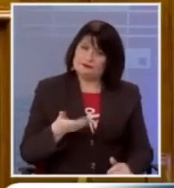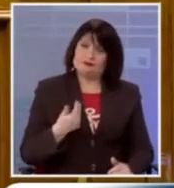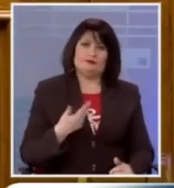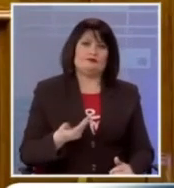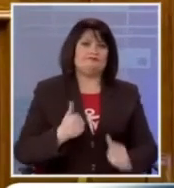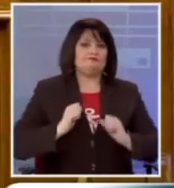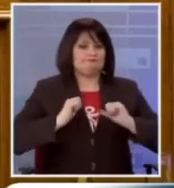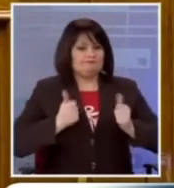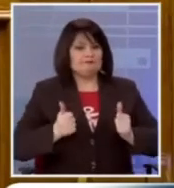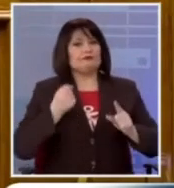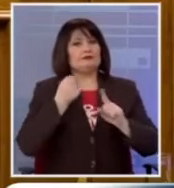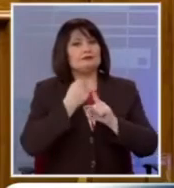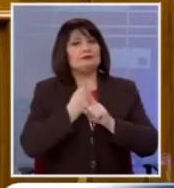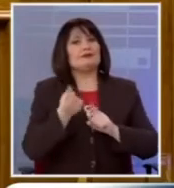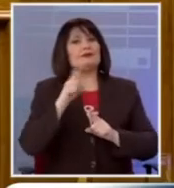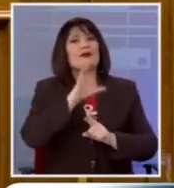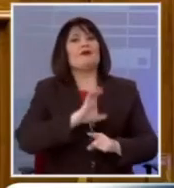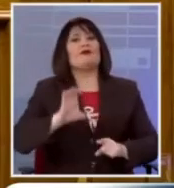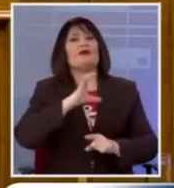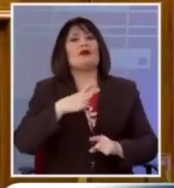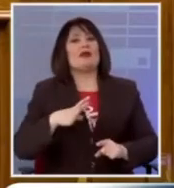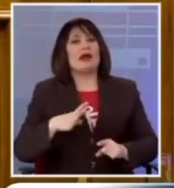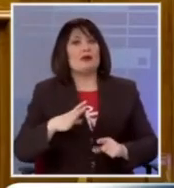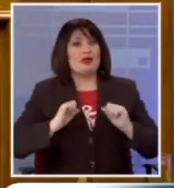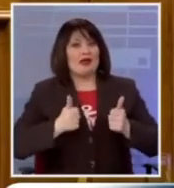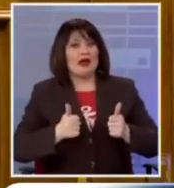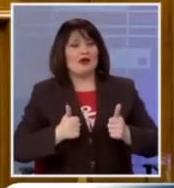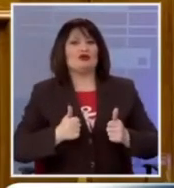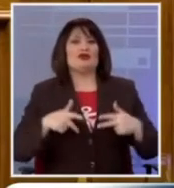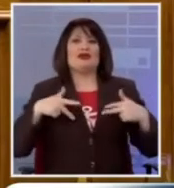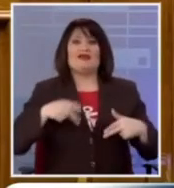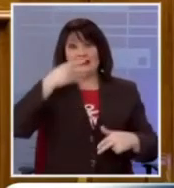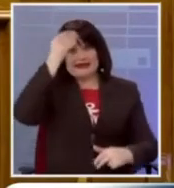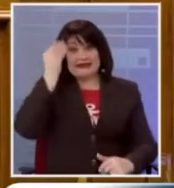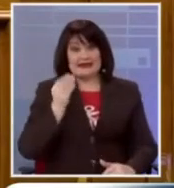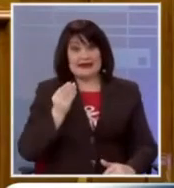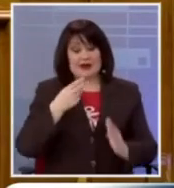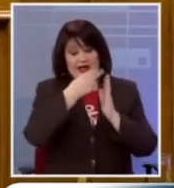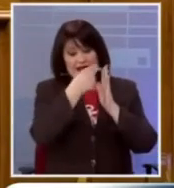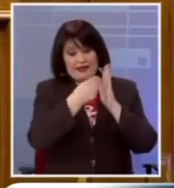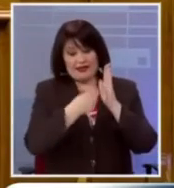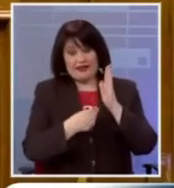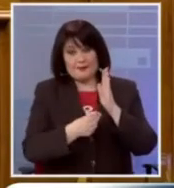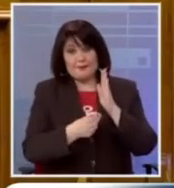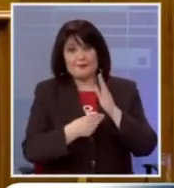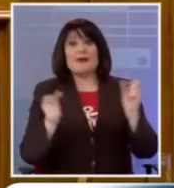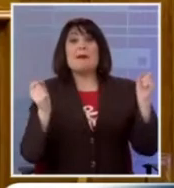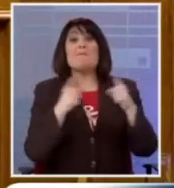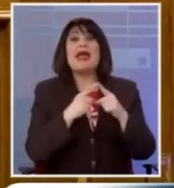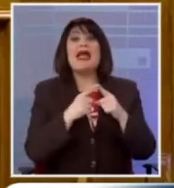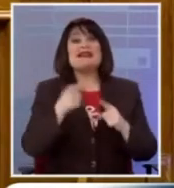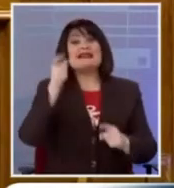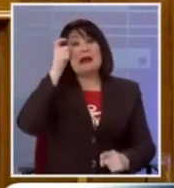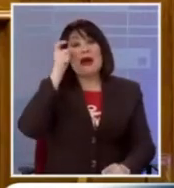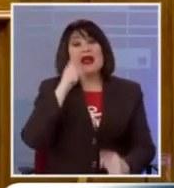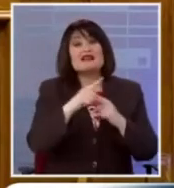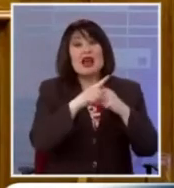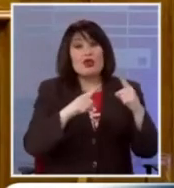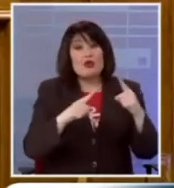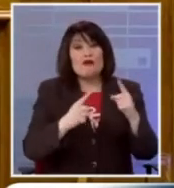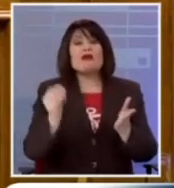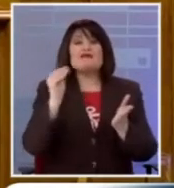αναθαρούν και διεκδικούν μια άλλη Ευρώπη. Με την κυβέρνηση Τσίπρα βγήκε εκτός ατζέντα στο διαβόητο mail Χαρδούβελη Σαμαρά που προέβλεπε νέα